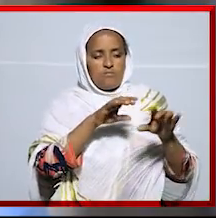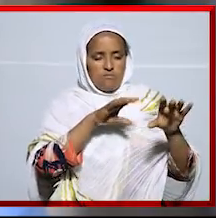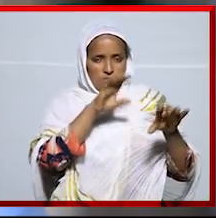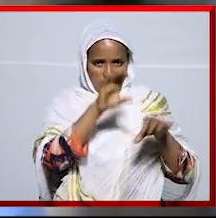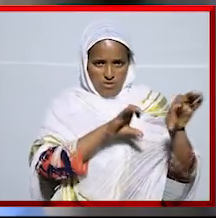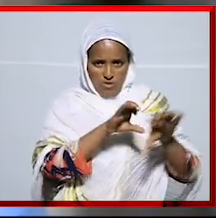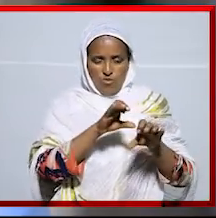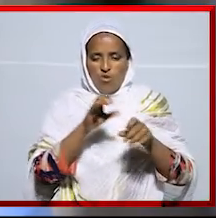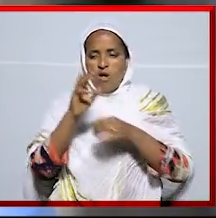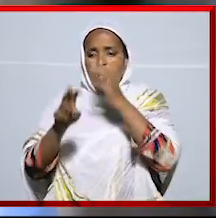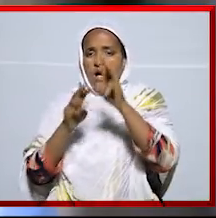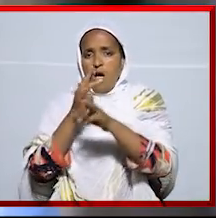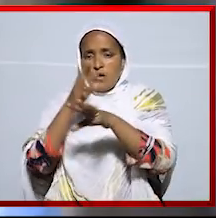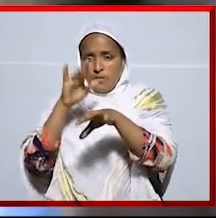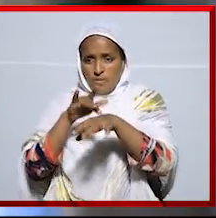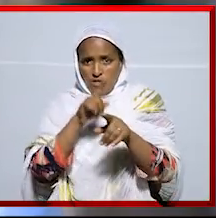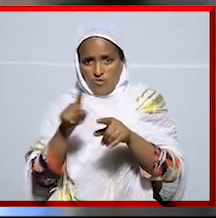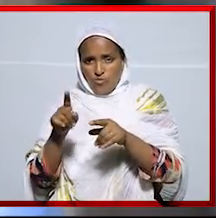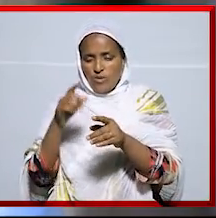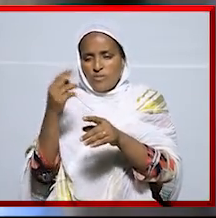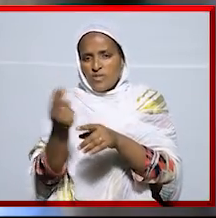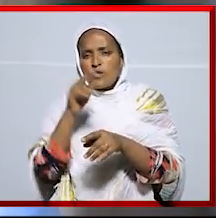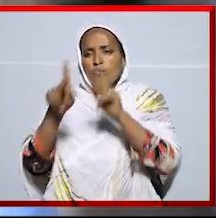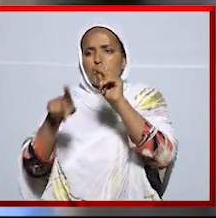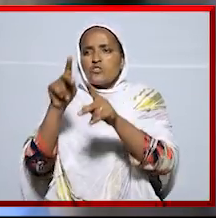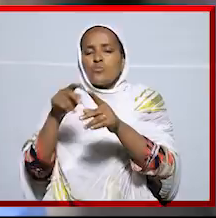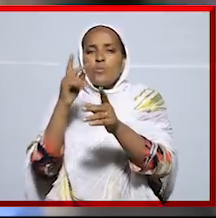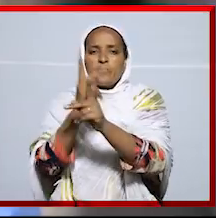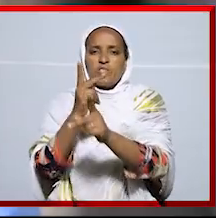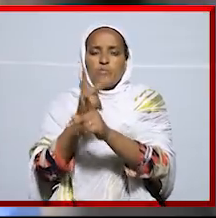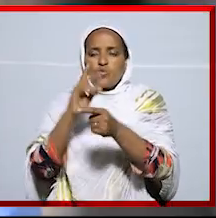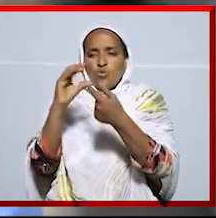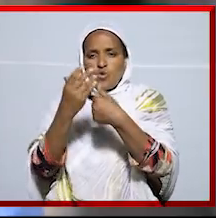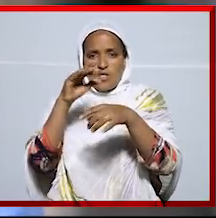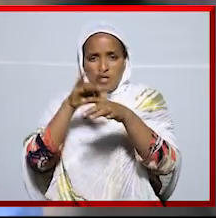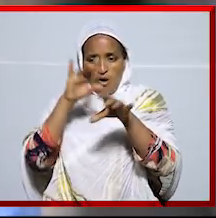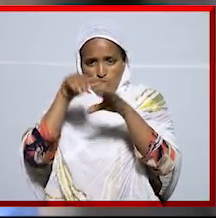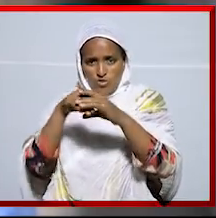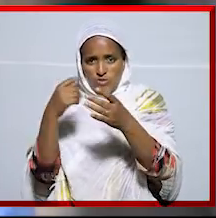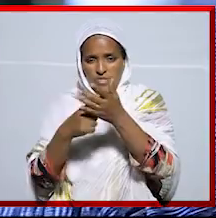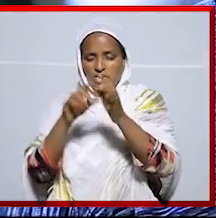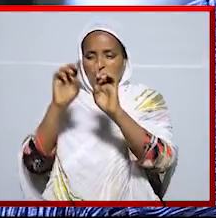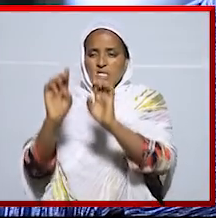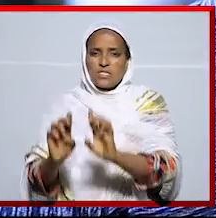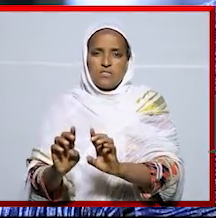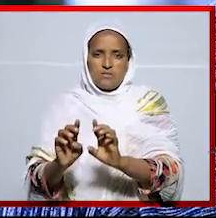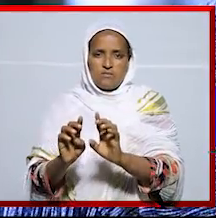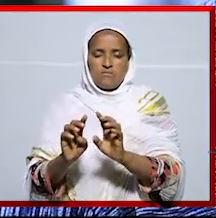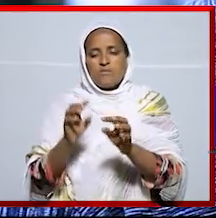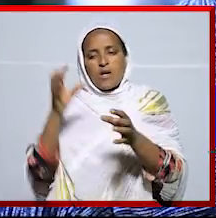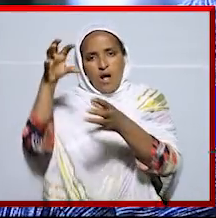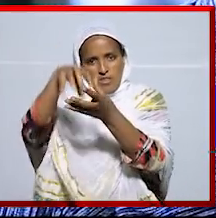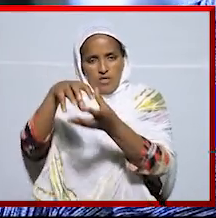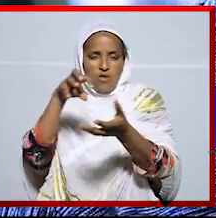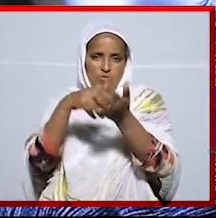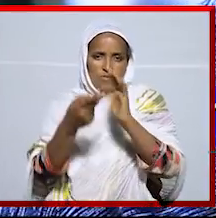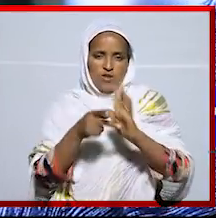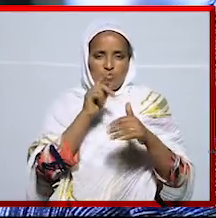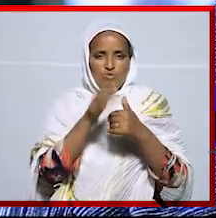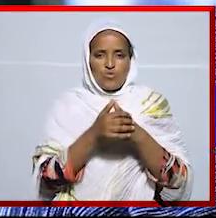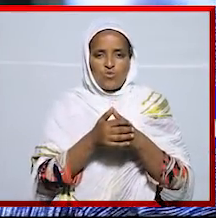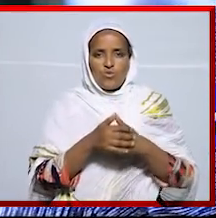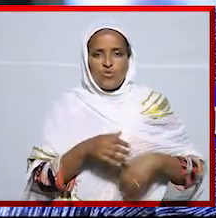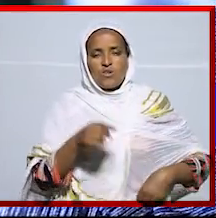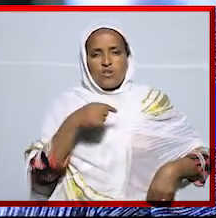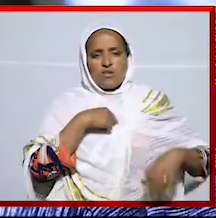ግን አንዳንድ ሰዎች ደግሞ ሁለቱንም ማስኬድ የሚቻል ይመስላቸዋል። እና ያው እንደየሰው ይለያያል ብዬ አስባለሁ። እንደዚህ የምመለከተው